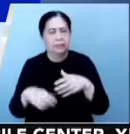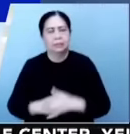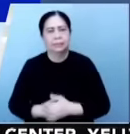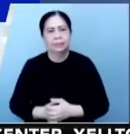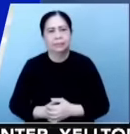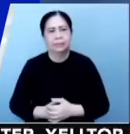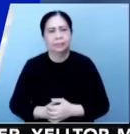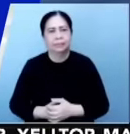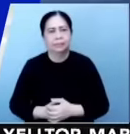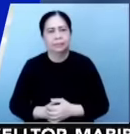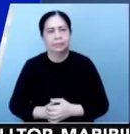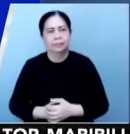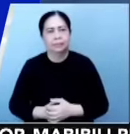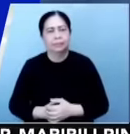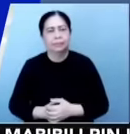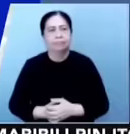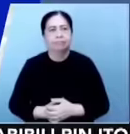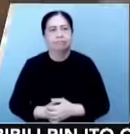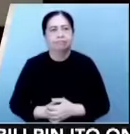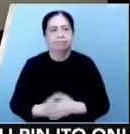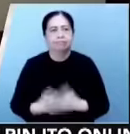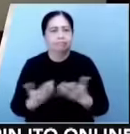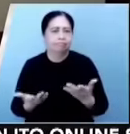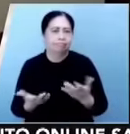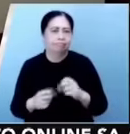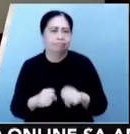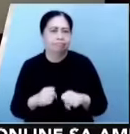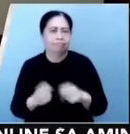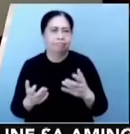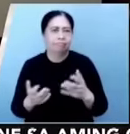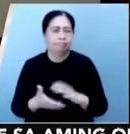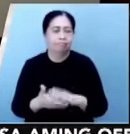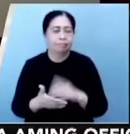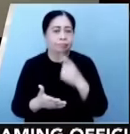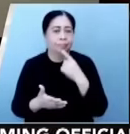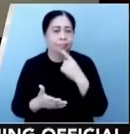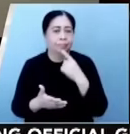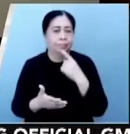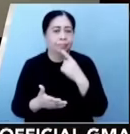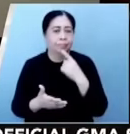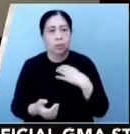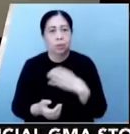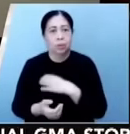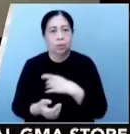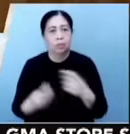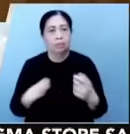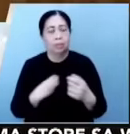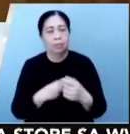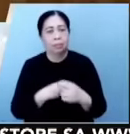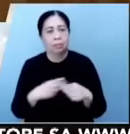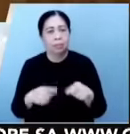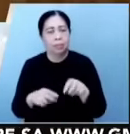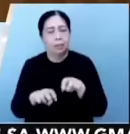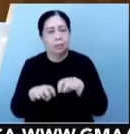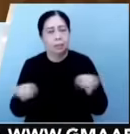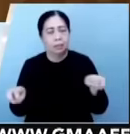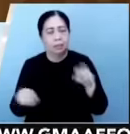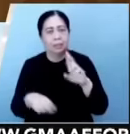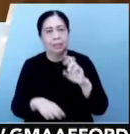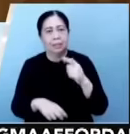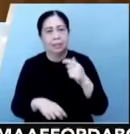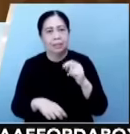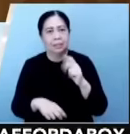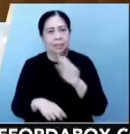na kuha niya pero anong tanabi para mana-fair. Ayon sa isang kongresistang miyembro ng Board of Regents ng